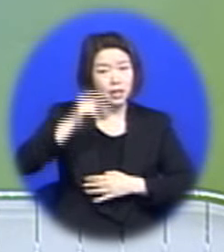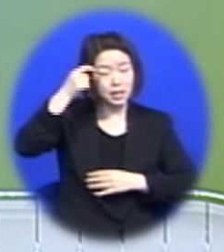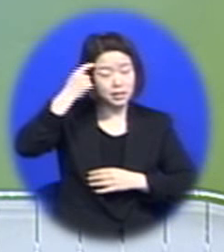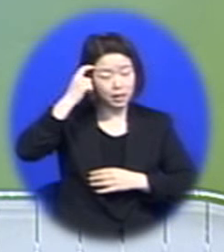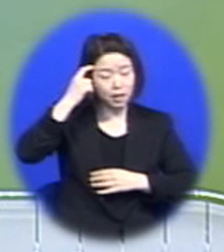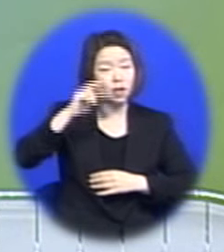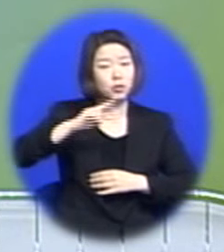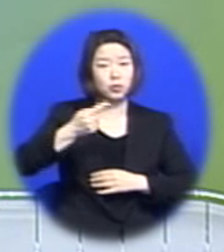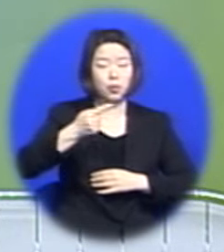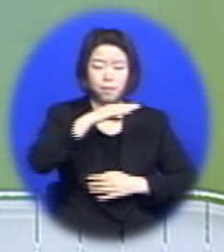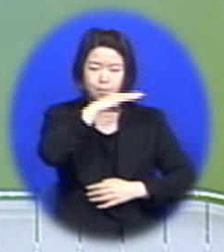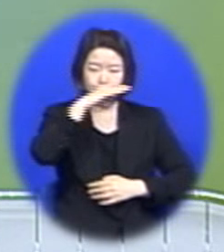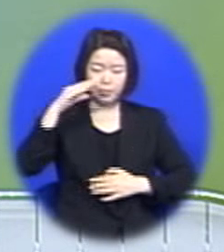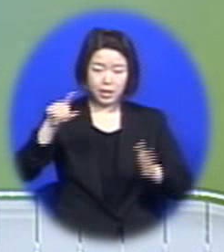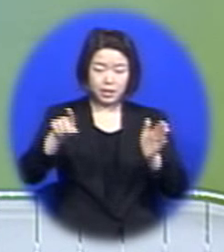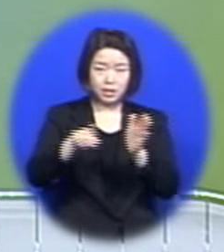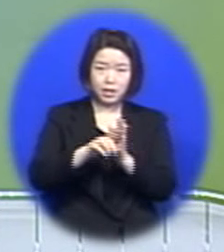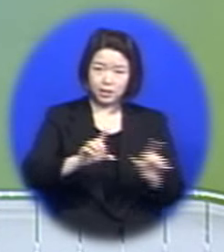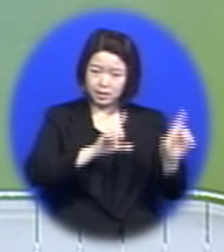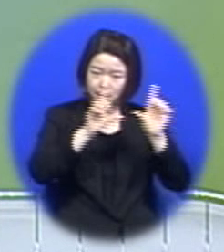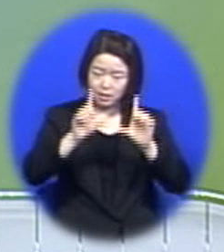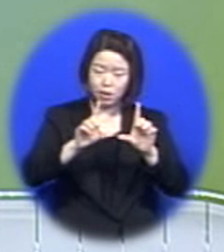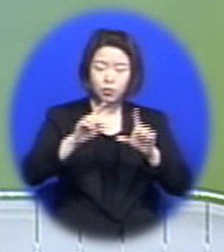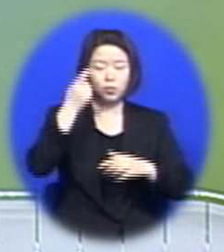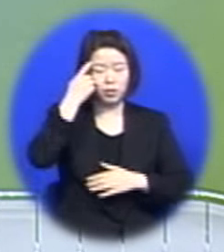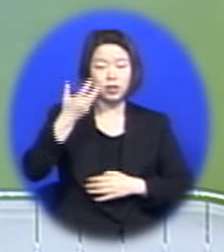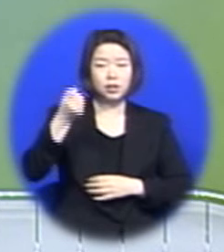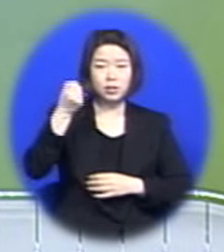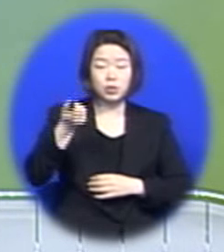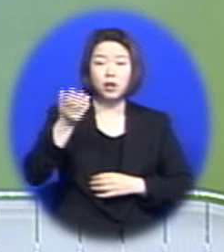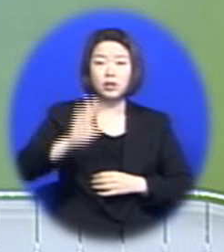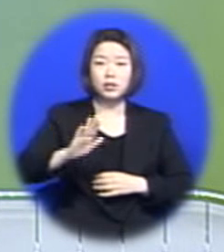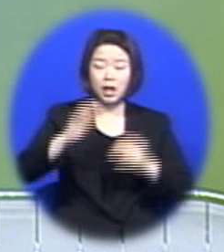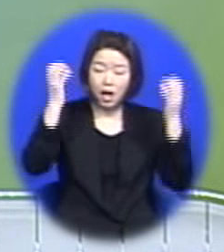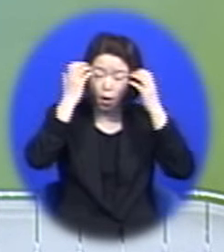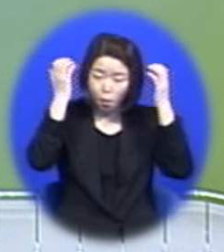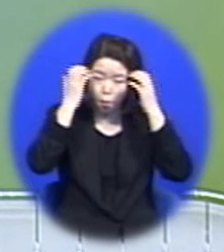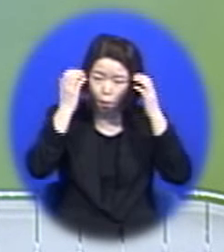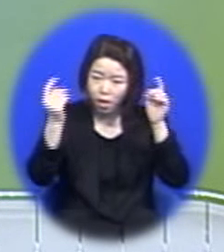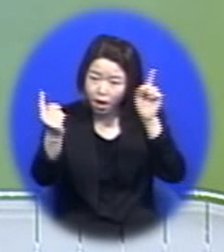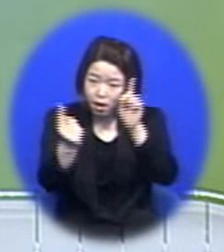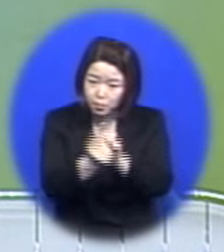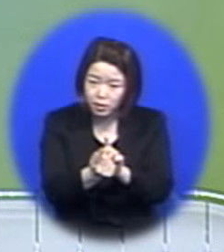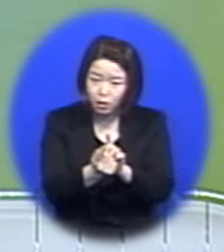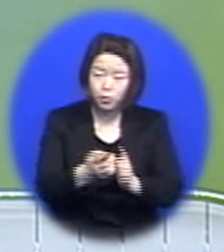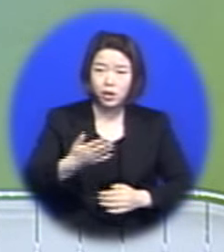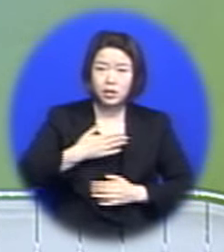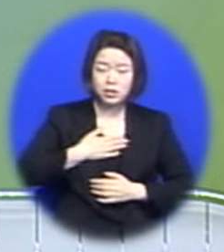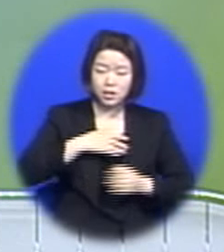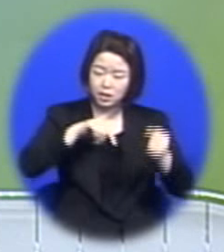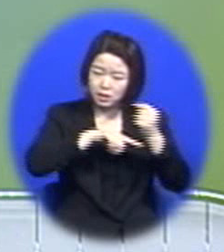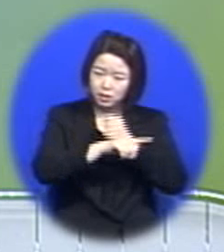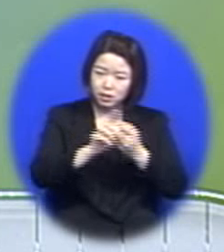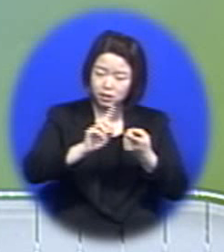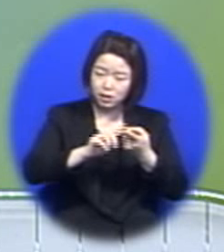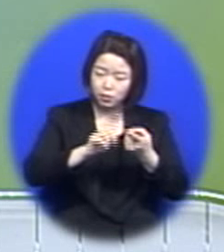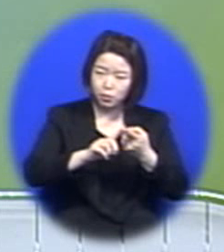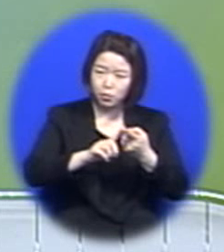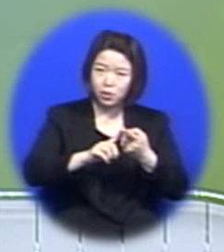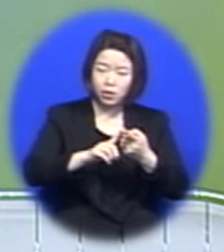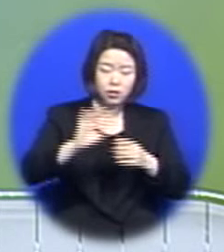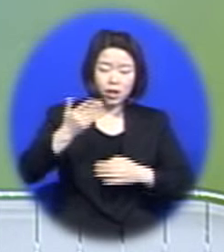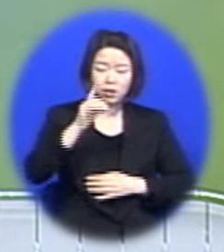반듯하게 신앙생활을 한다고 믿었습니다. 그러나 막상 고난이 닥치고 제 뜻대로 되는 것이 하나도